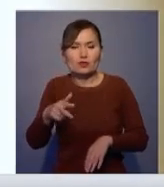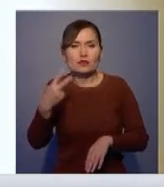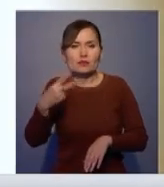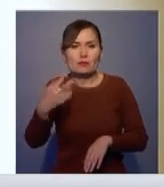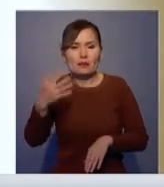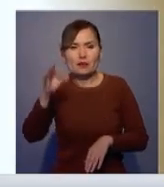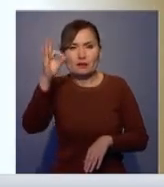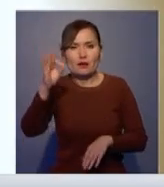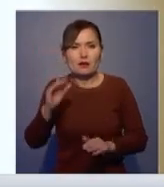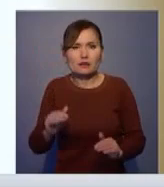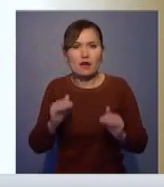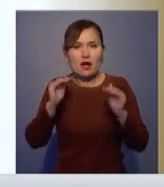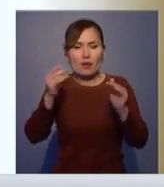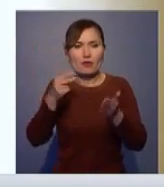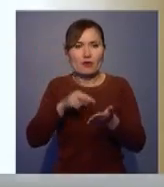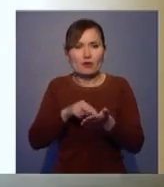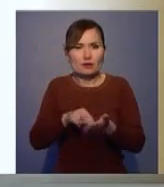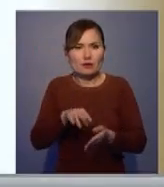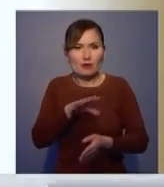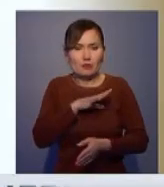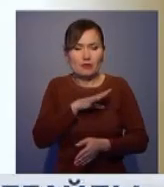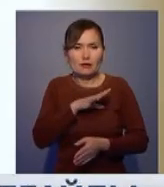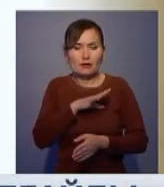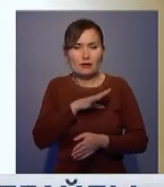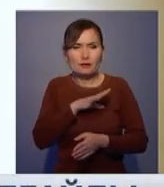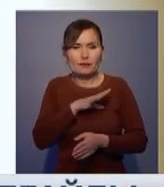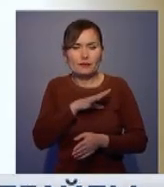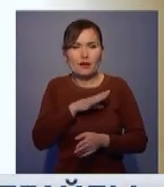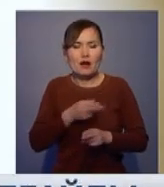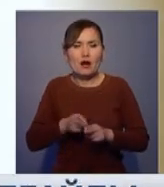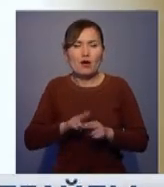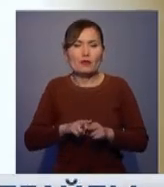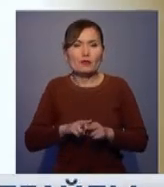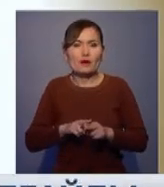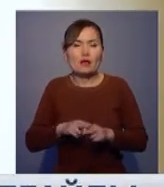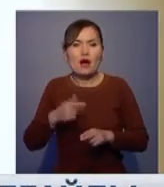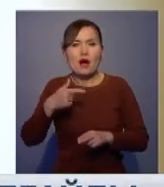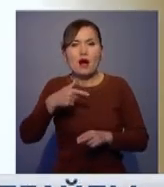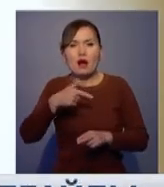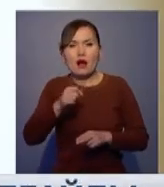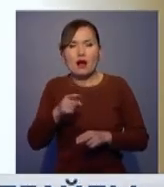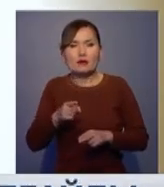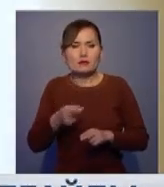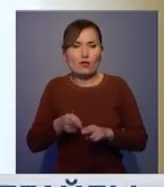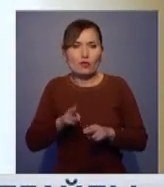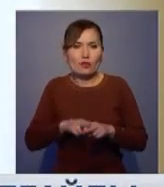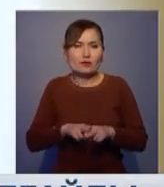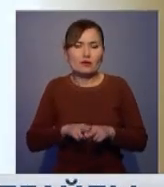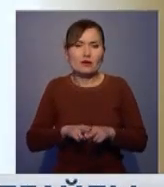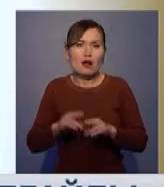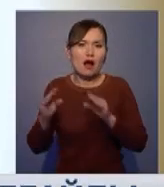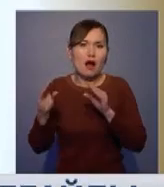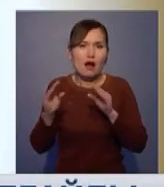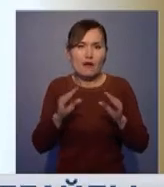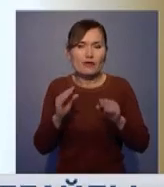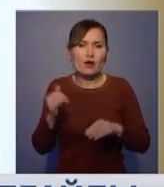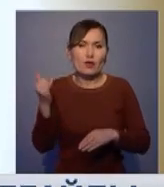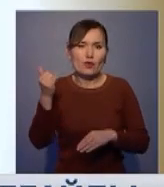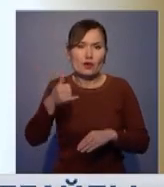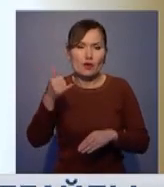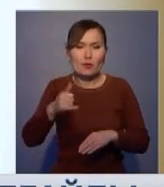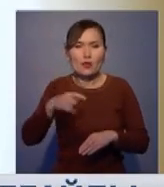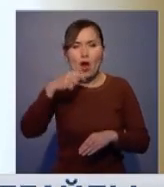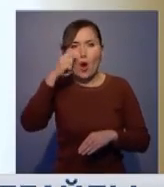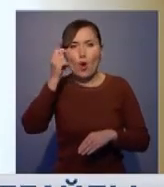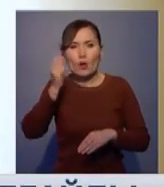жатырды. Мысалға айта кететін болсақ, осы газдың түрін қолданатын автокөліктердің саны бойынша Украина